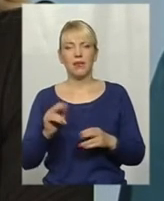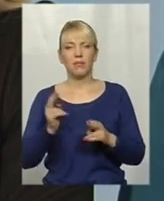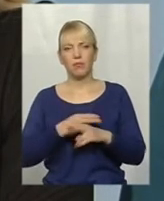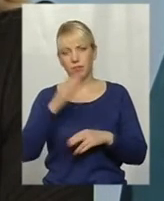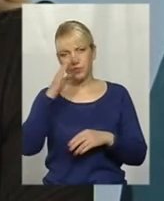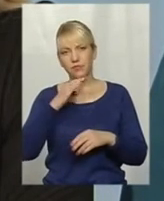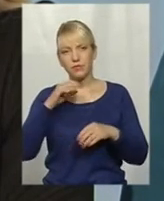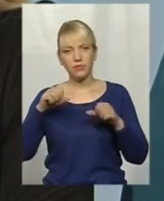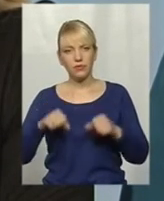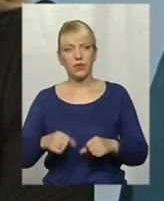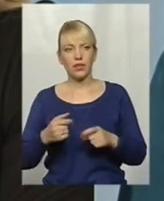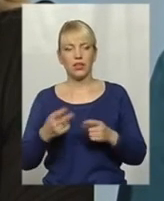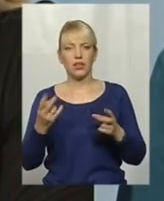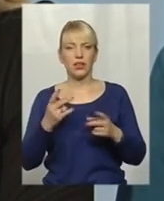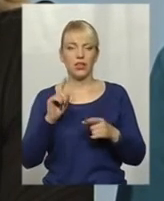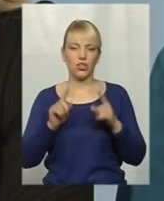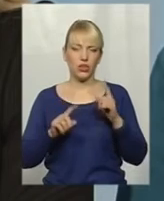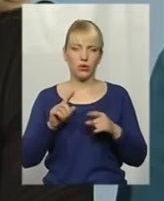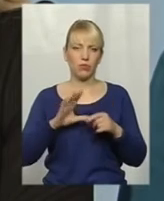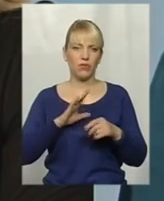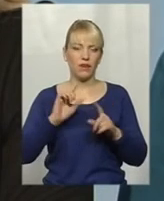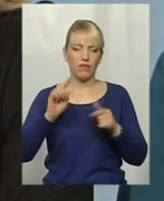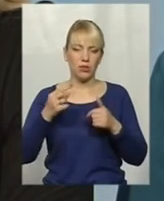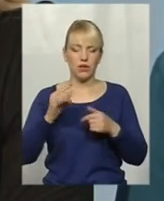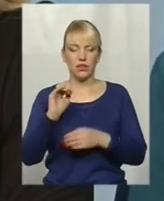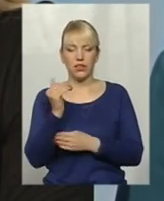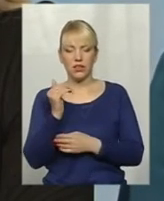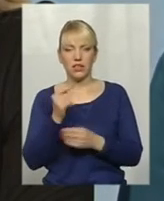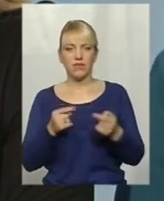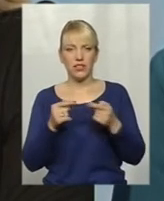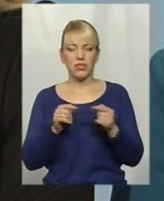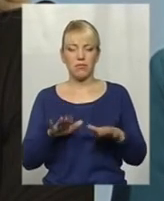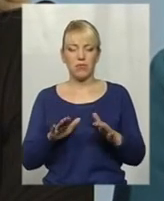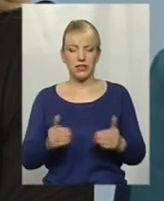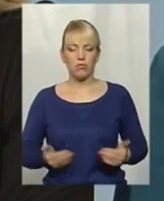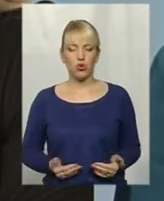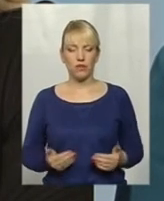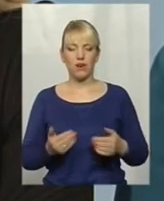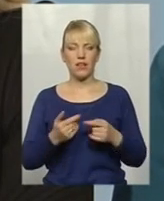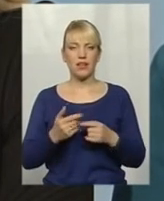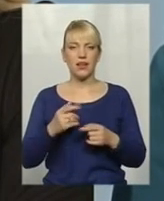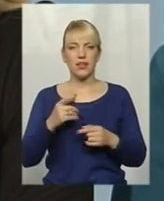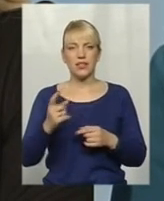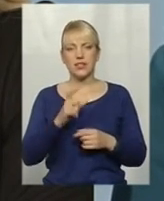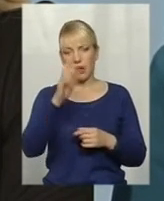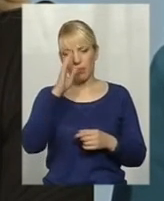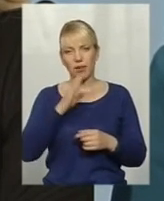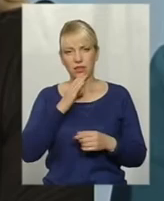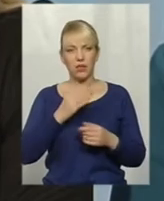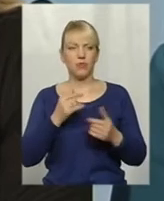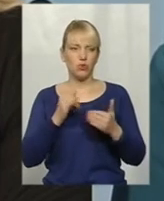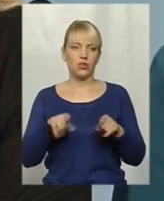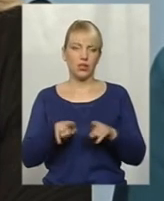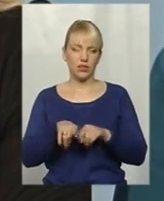там витребування дитини, визначення місця проживання дитини з одним з батьків. Такі